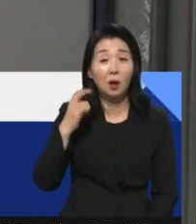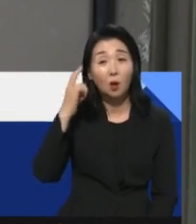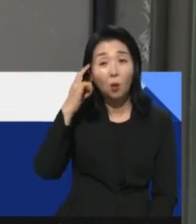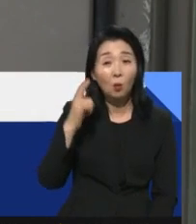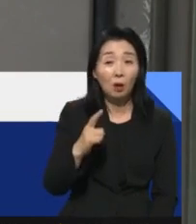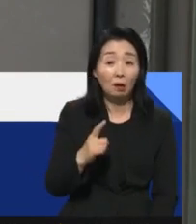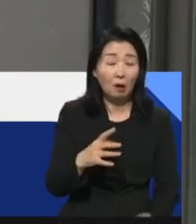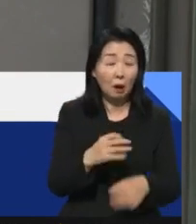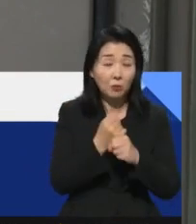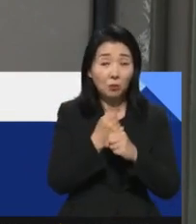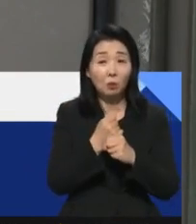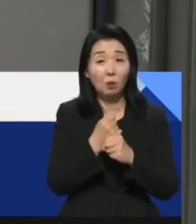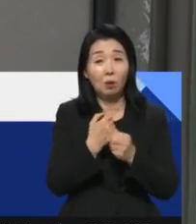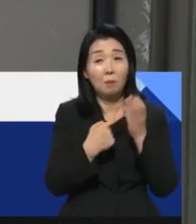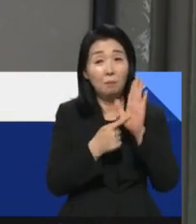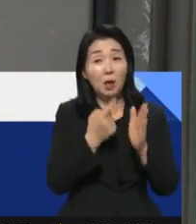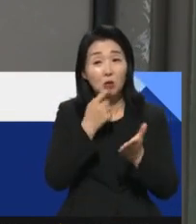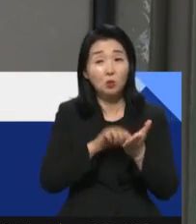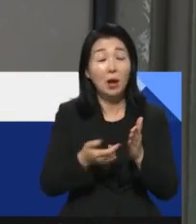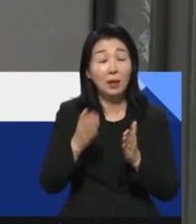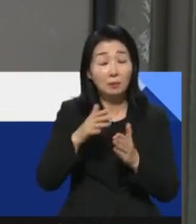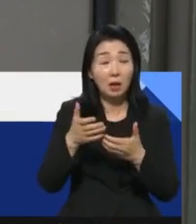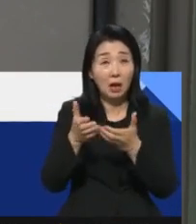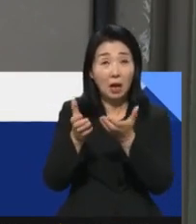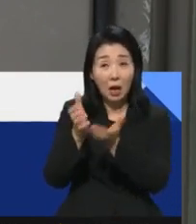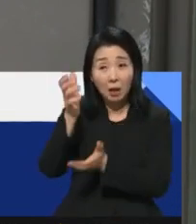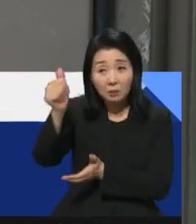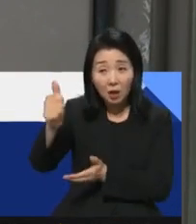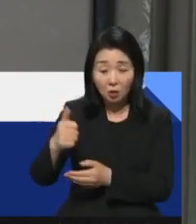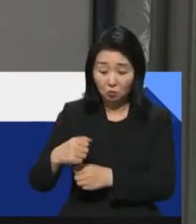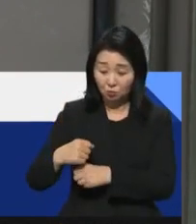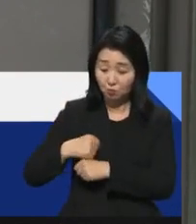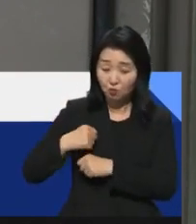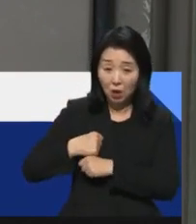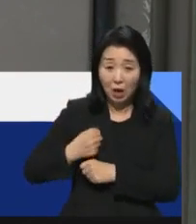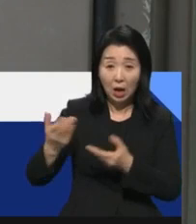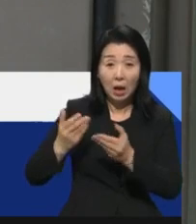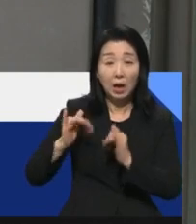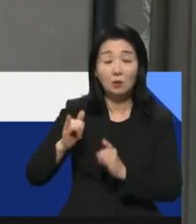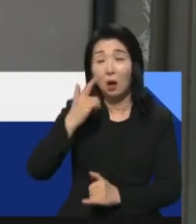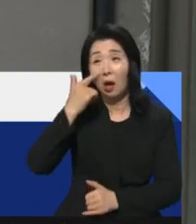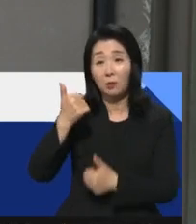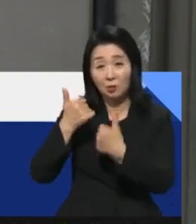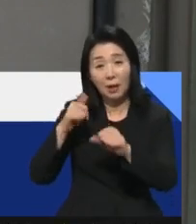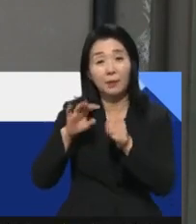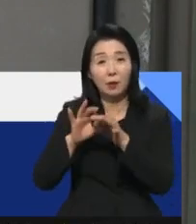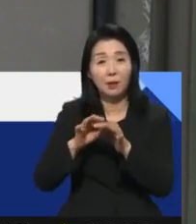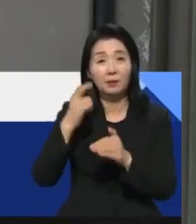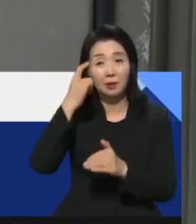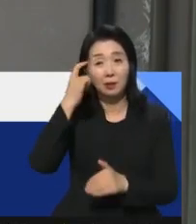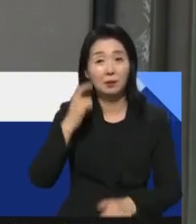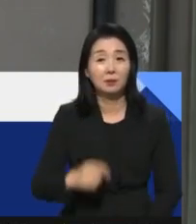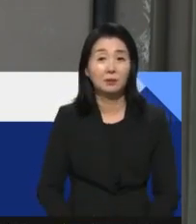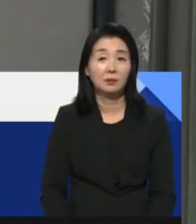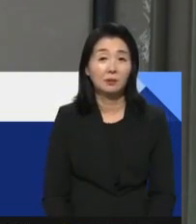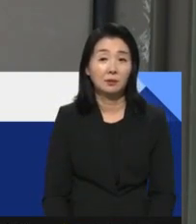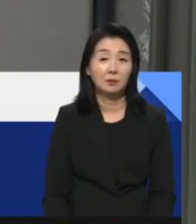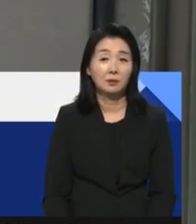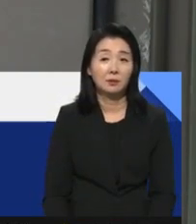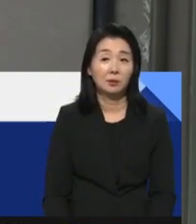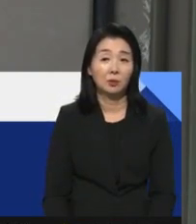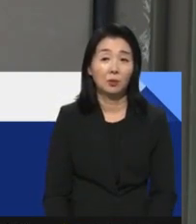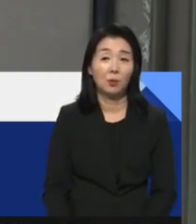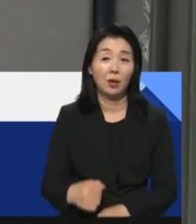쉽지만은 그냥 함장과 병사 부하의 관계가 아니라 저는 그냥 아버지와 아들의 관계라고 생각하고 있거든요. 충분히